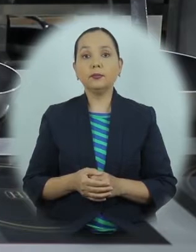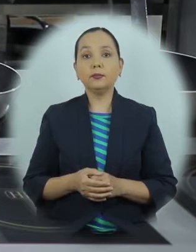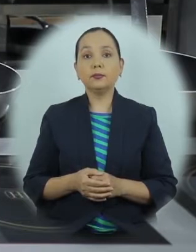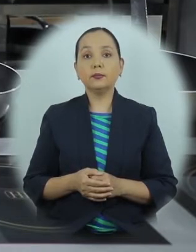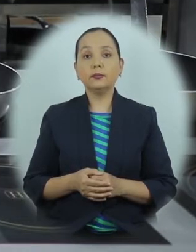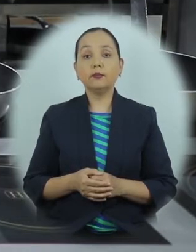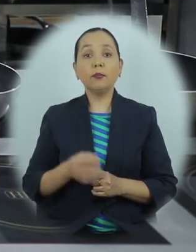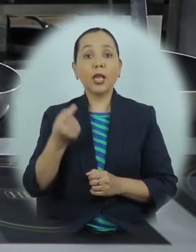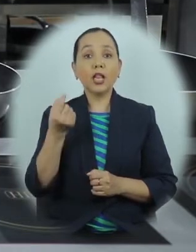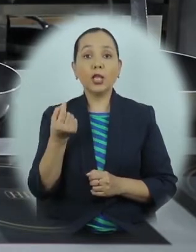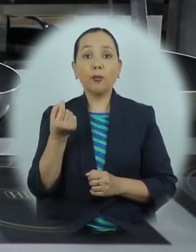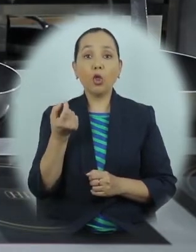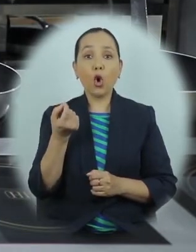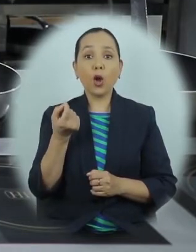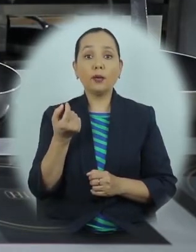немного